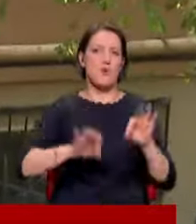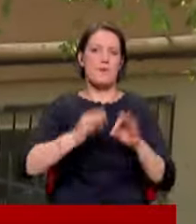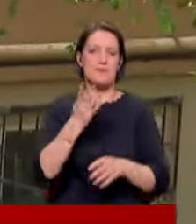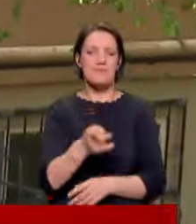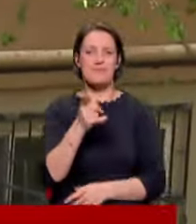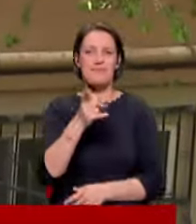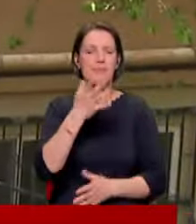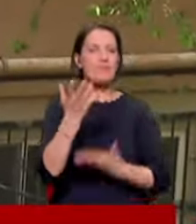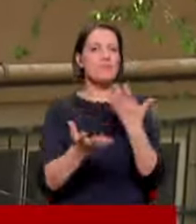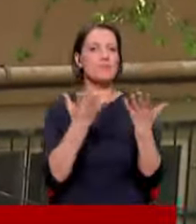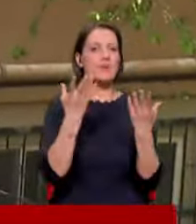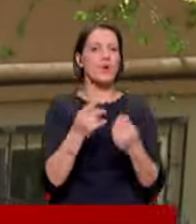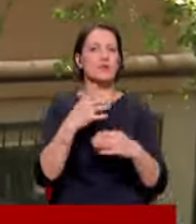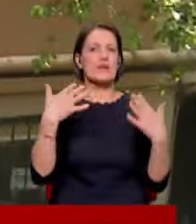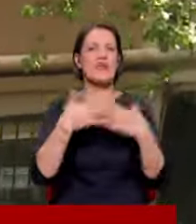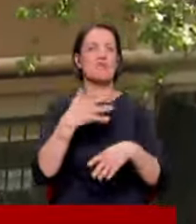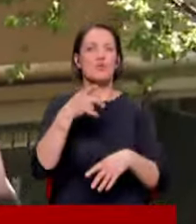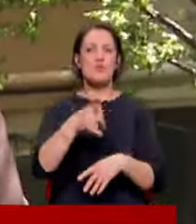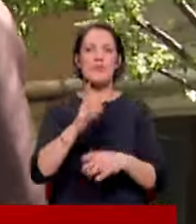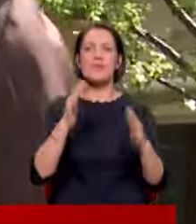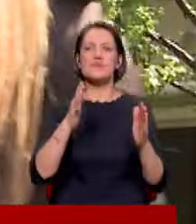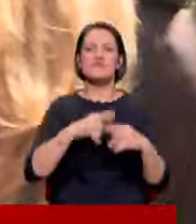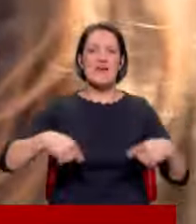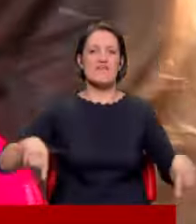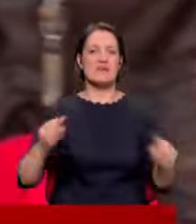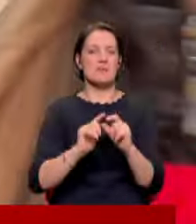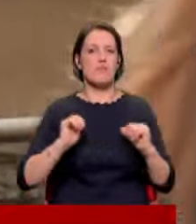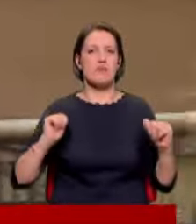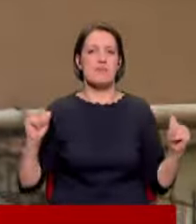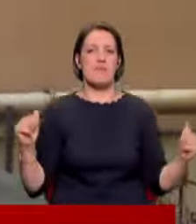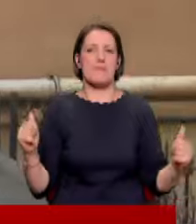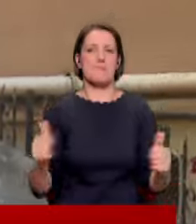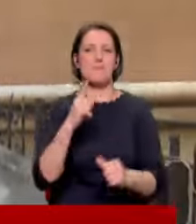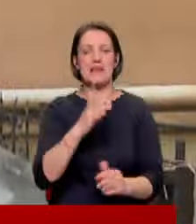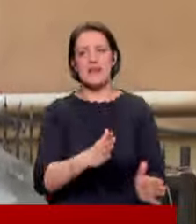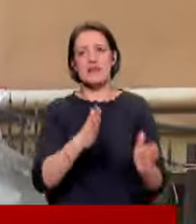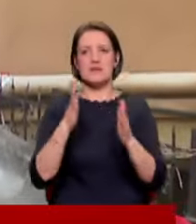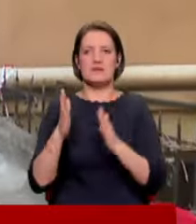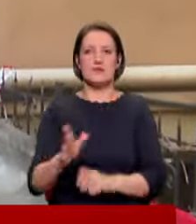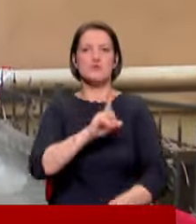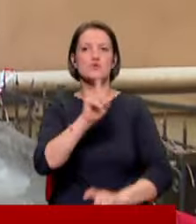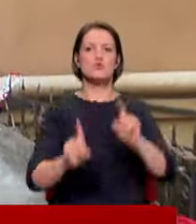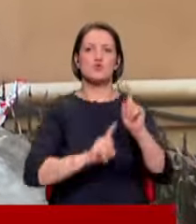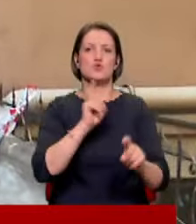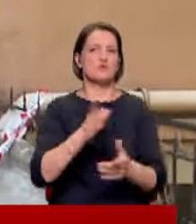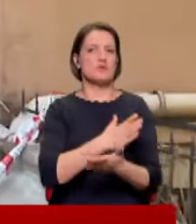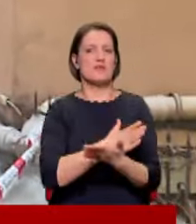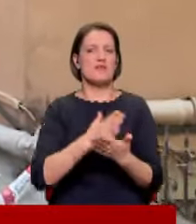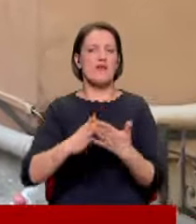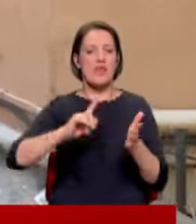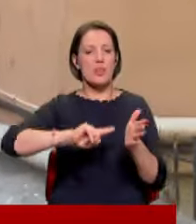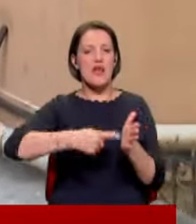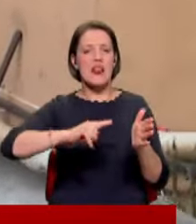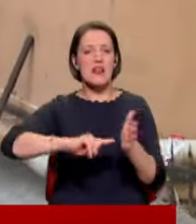faciasının gerçekleştiği gece kulübünün çevresinde geniş güvenlik önlemleri alındı. Bir yandan da soruşturma sürüyor,